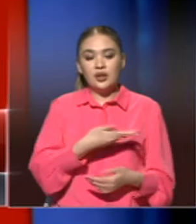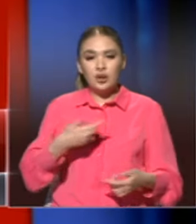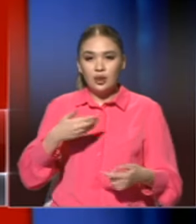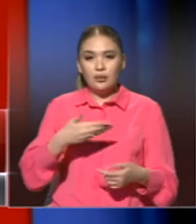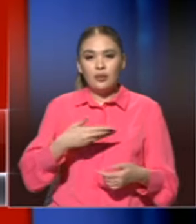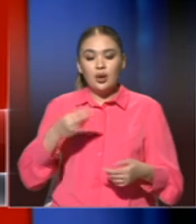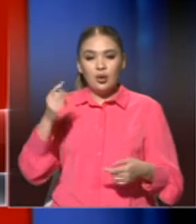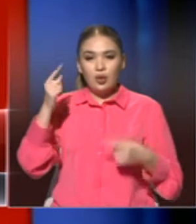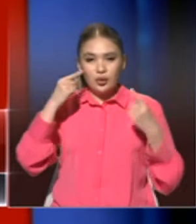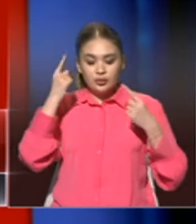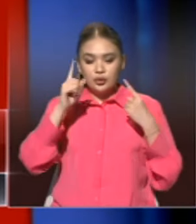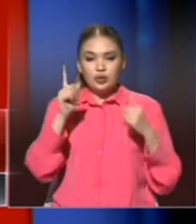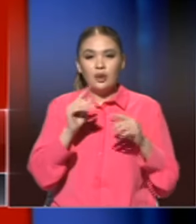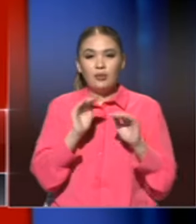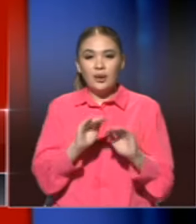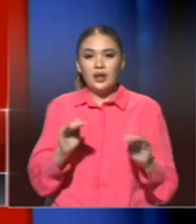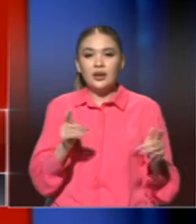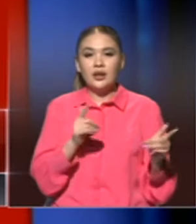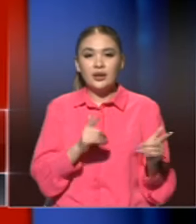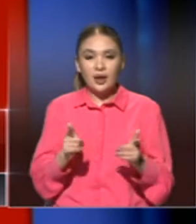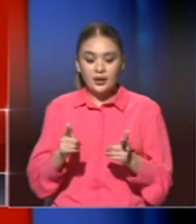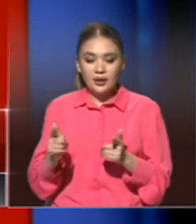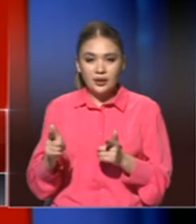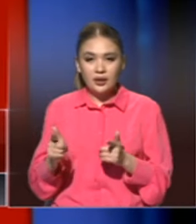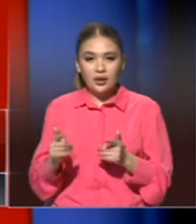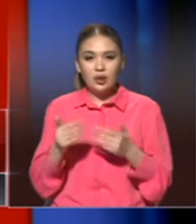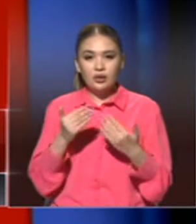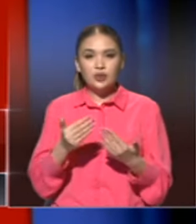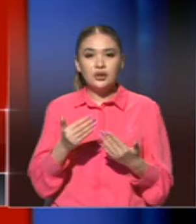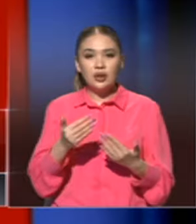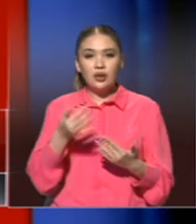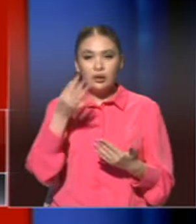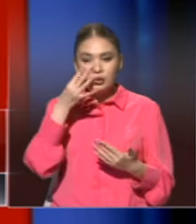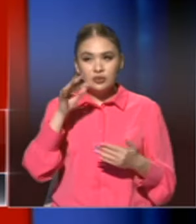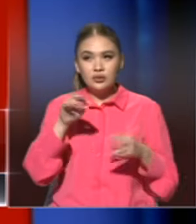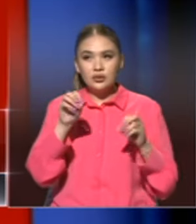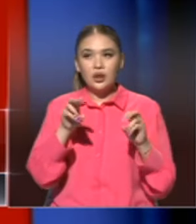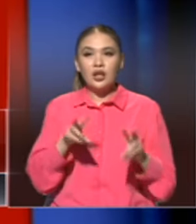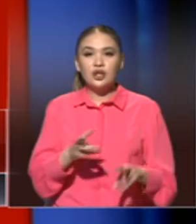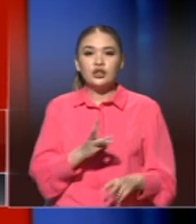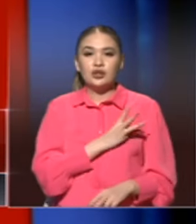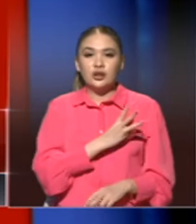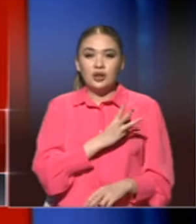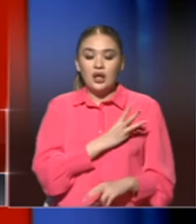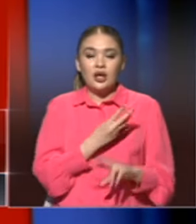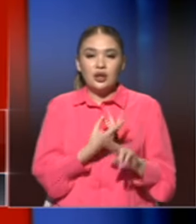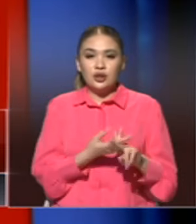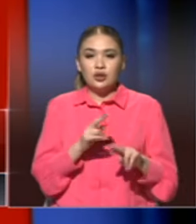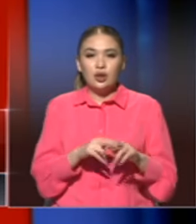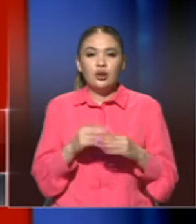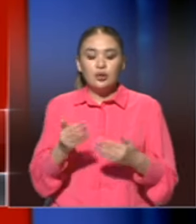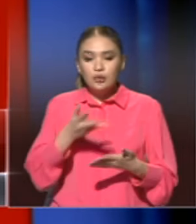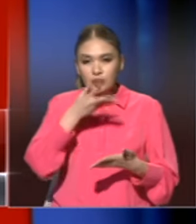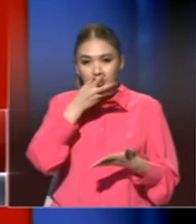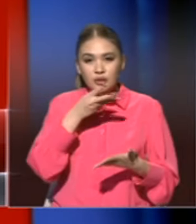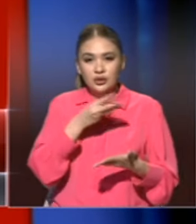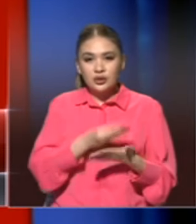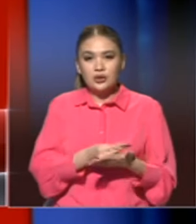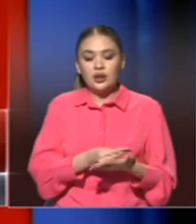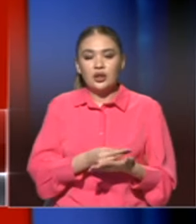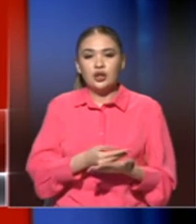баланың бейімділігі, дайындығы, ол енді мамандық, ол былайша айтқанда призвание дейді ғой, ол соның өзінің жеке жанынан